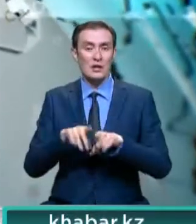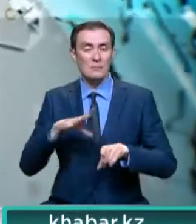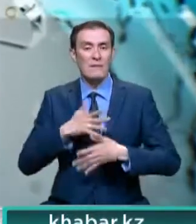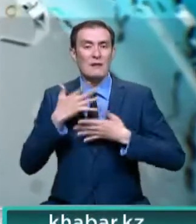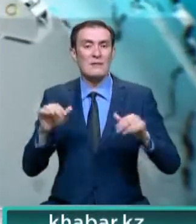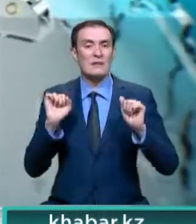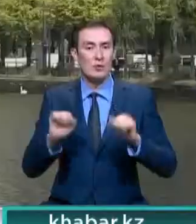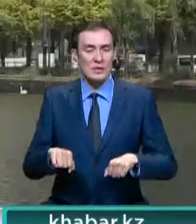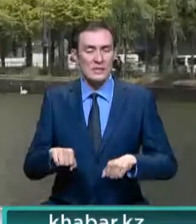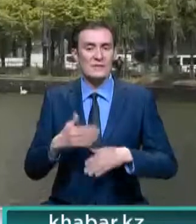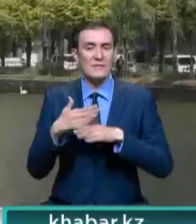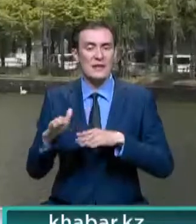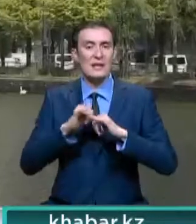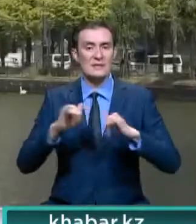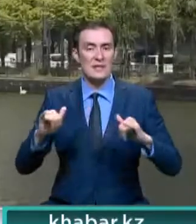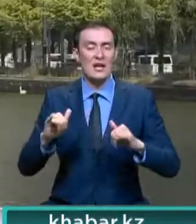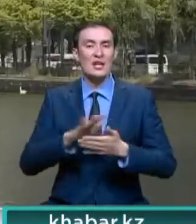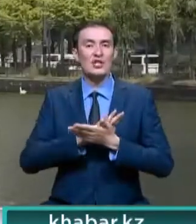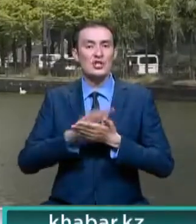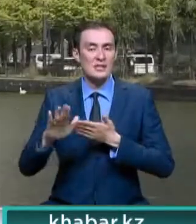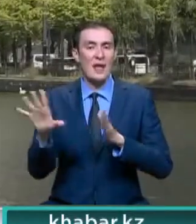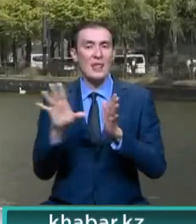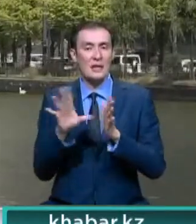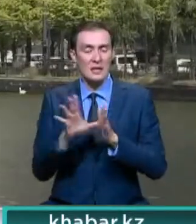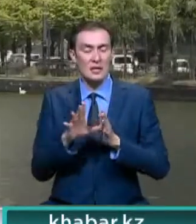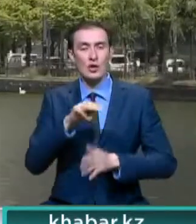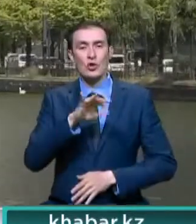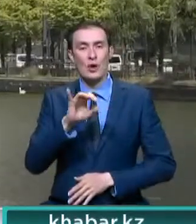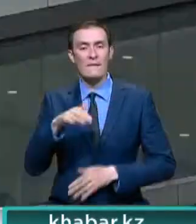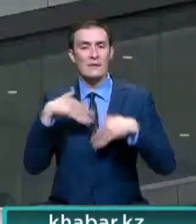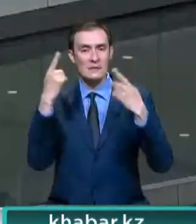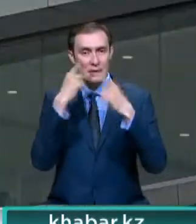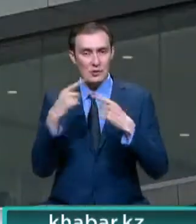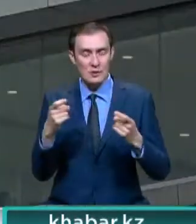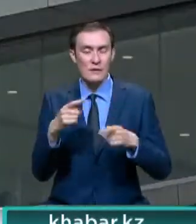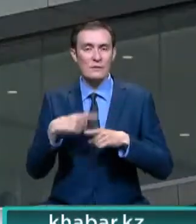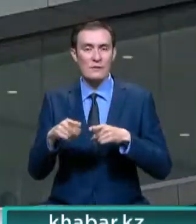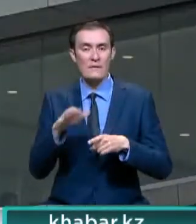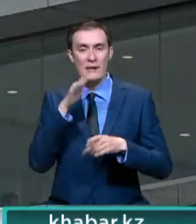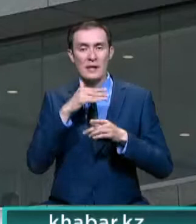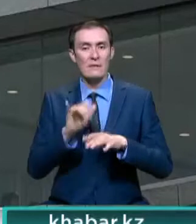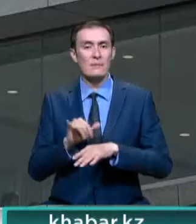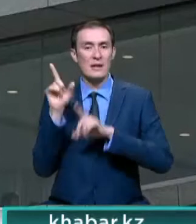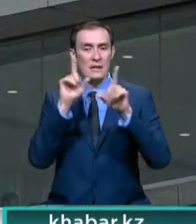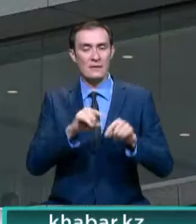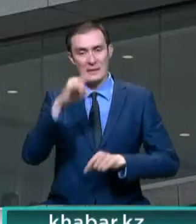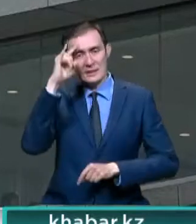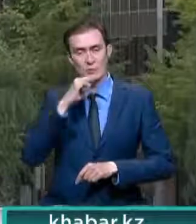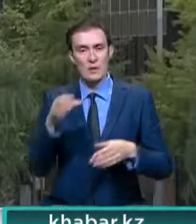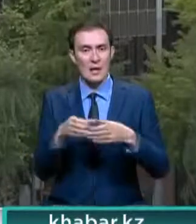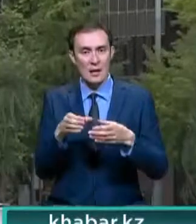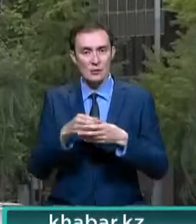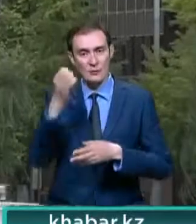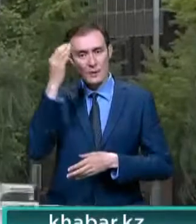широкие возможности в области развития зеленой энергетики. Токаев сообщил о решении направить в ближайшее время в Японию казахстанскую делегацию